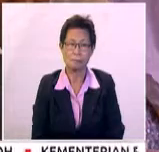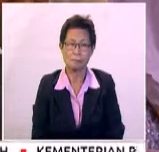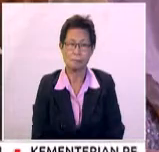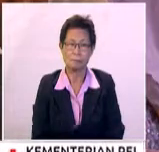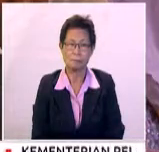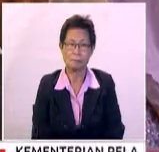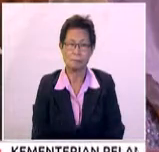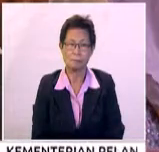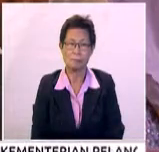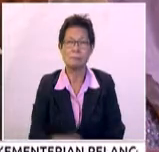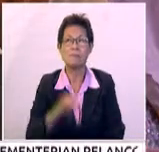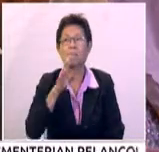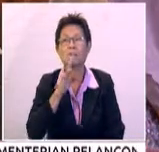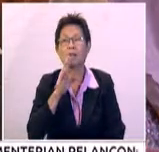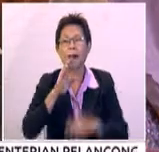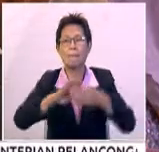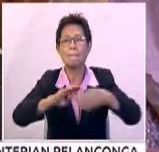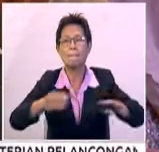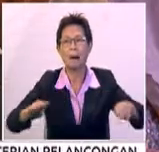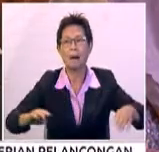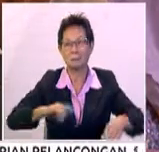semai rompel berdiri.